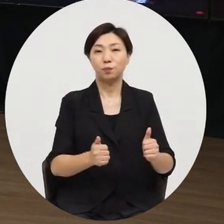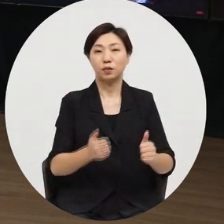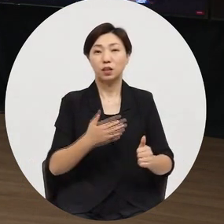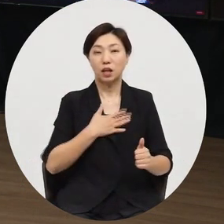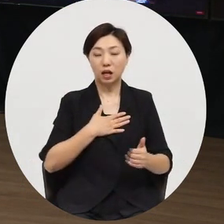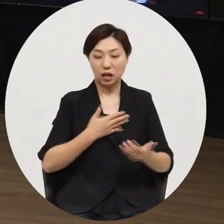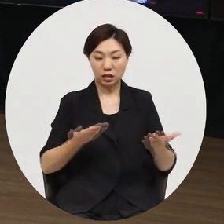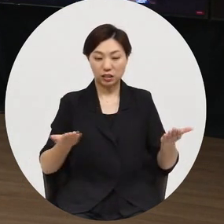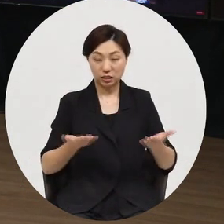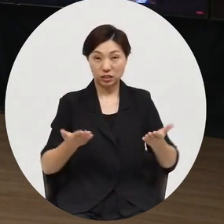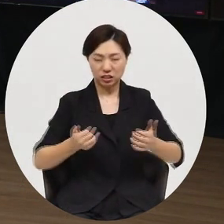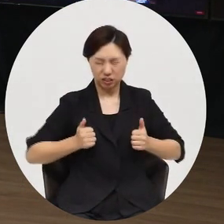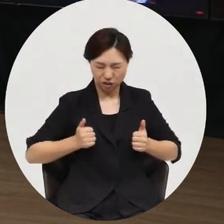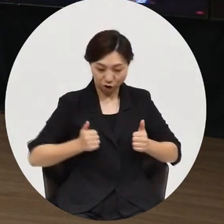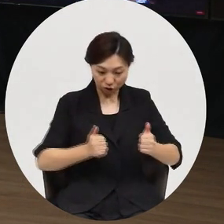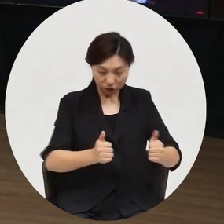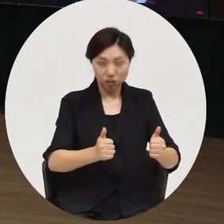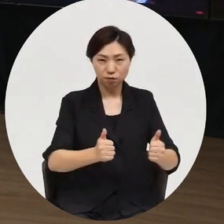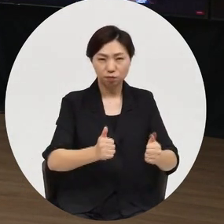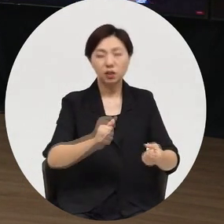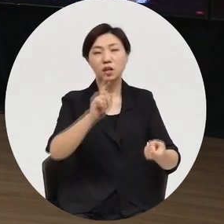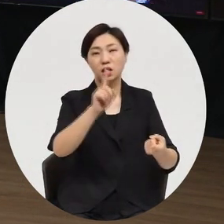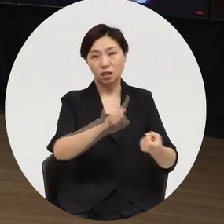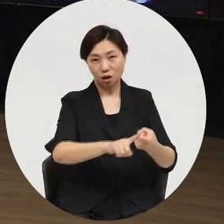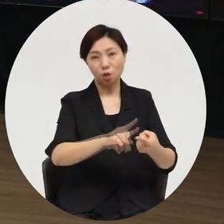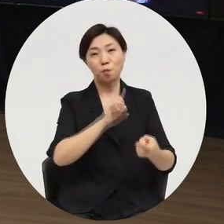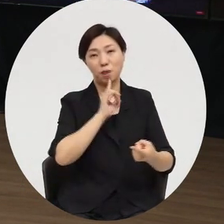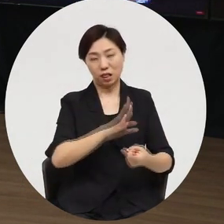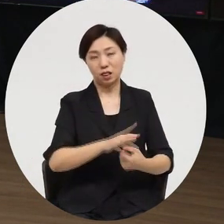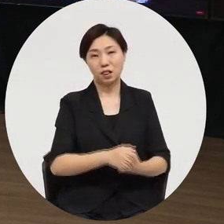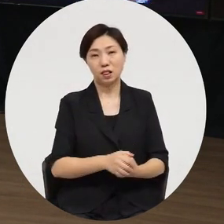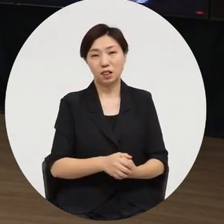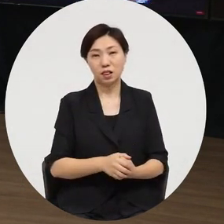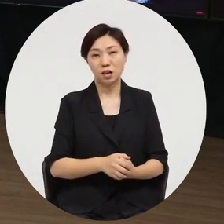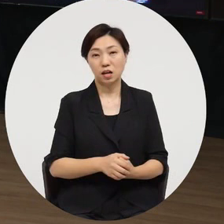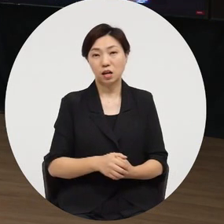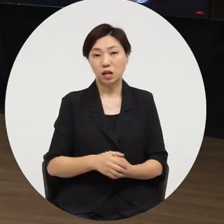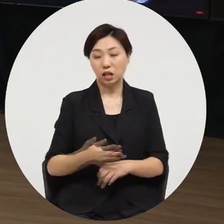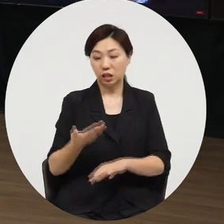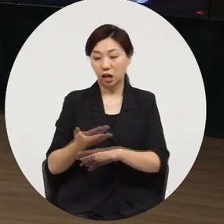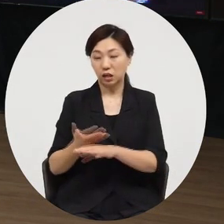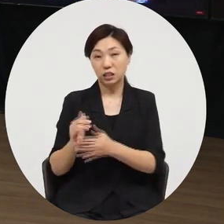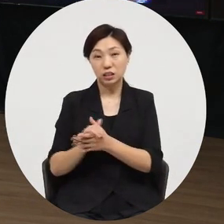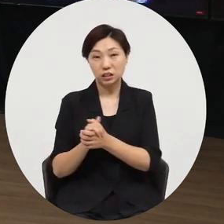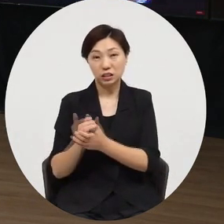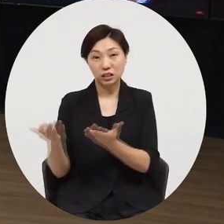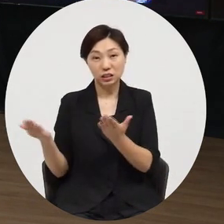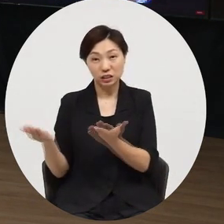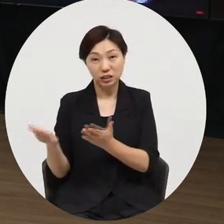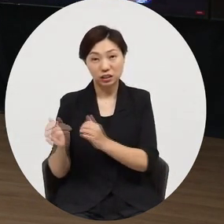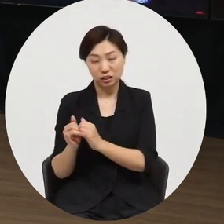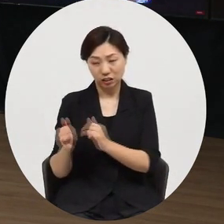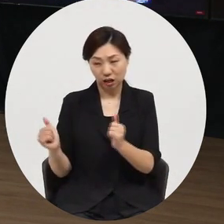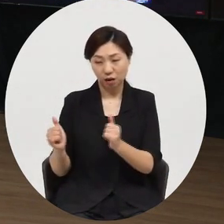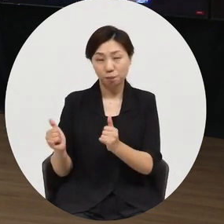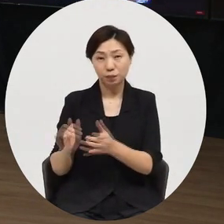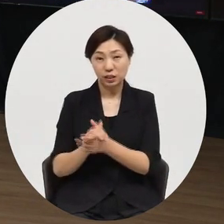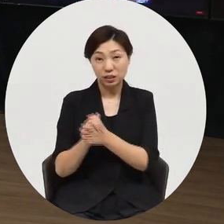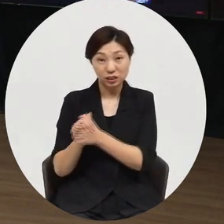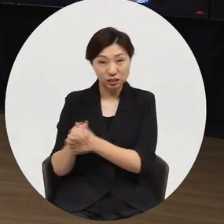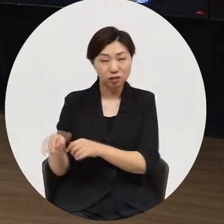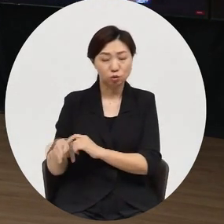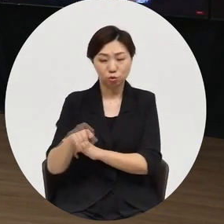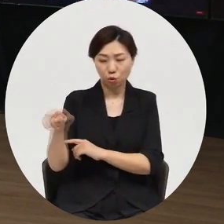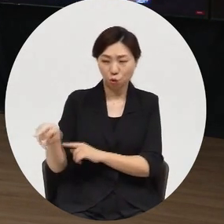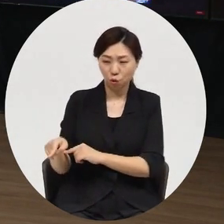내가 열심히 이렇게 일 할 수 있는 만큼 이렇게 하면 되는 거지. 내가 일하는데 옆에 동료가 내